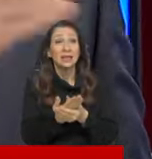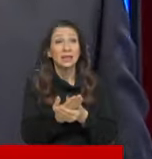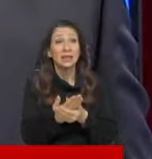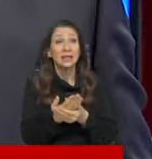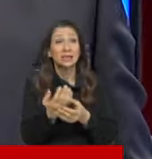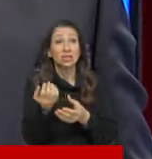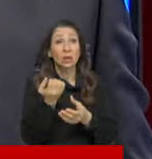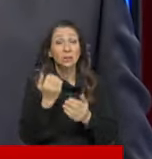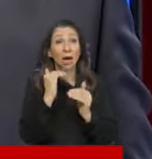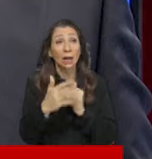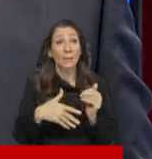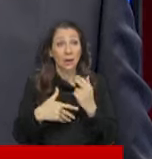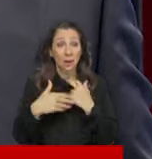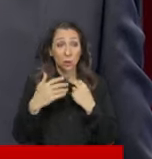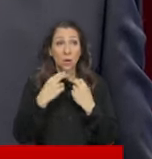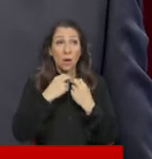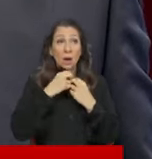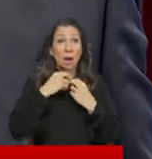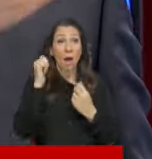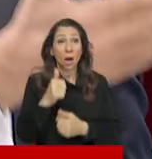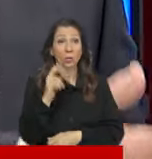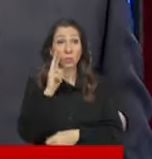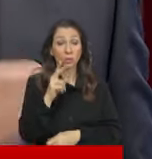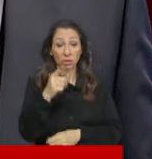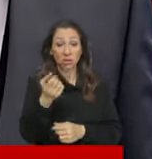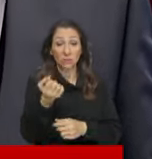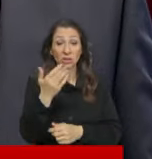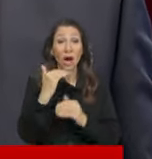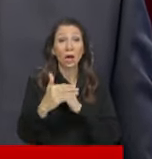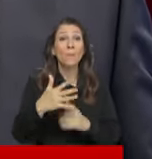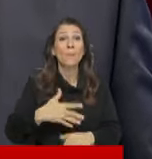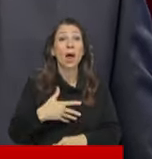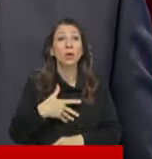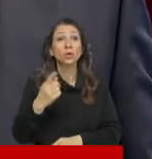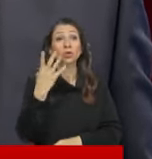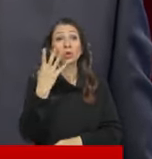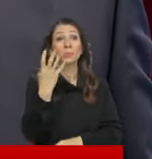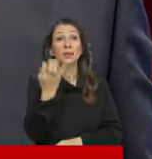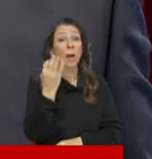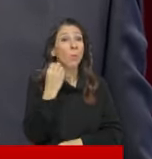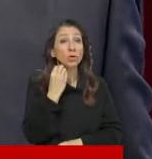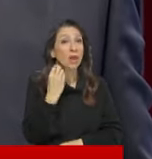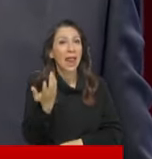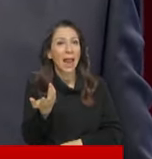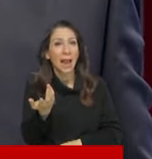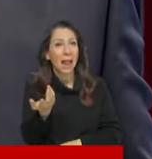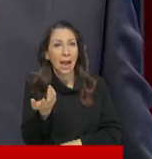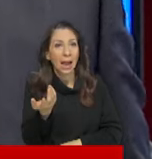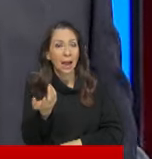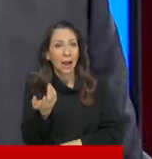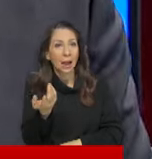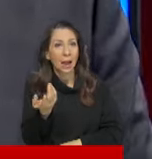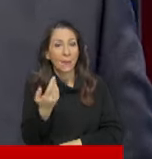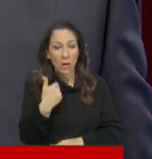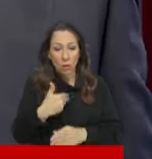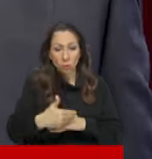çekmece halkı merak Edi gazetelerde de hemen her gün okuyorsunuz Siz de bakın çekmeci halkı merak ediyor 4 milyar borç nereye yapıldı diye